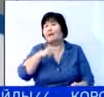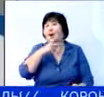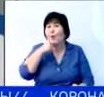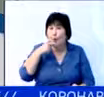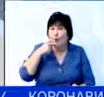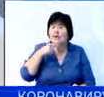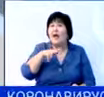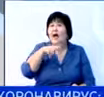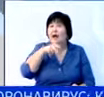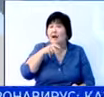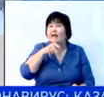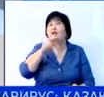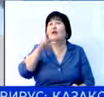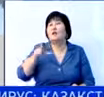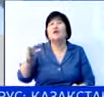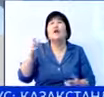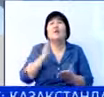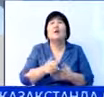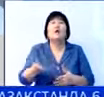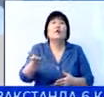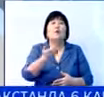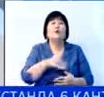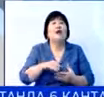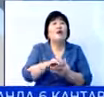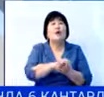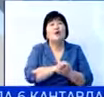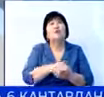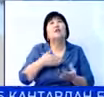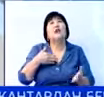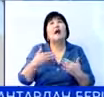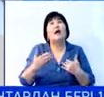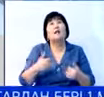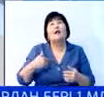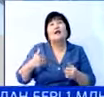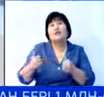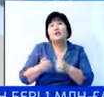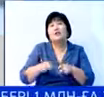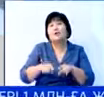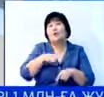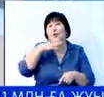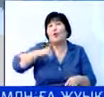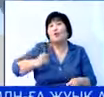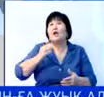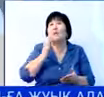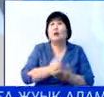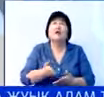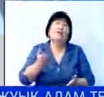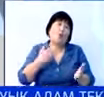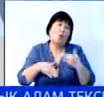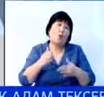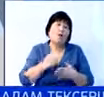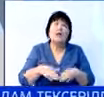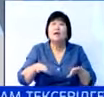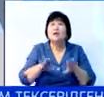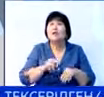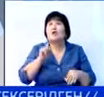та, корей ұлтының өкілдері де бар. Біз тату тәтті араласамыз. Жанымда осындай көп достарымның барына қуанамын. Және